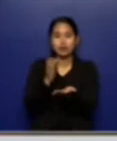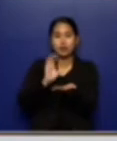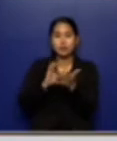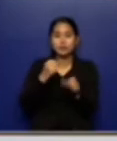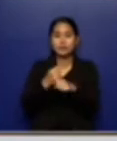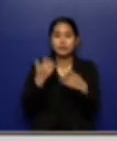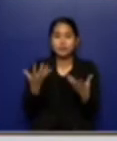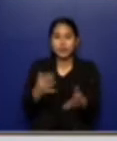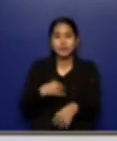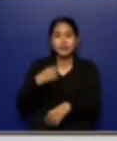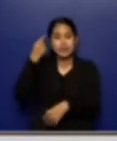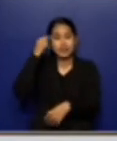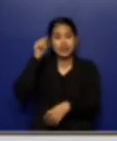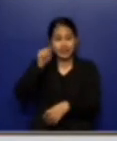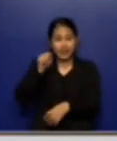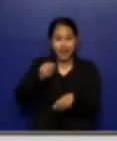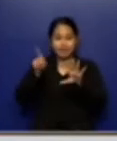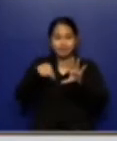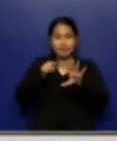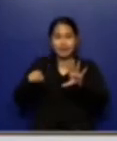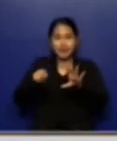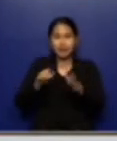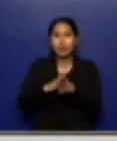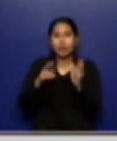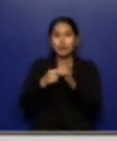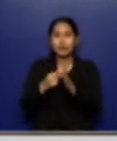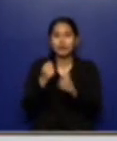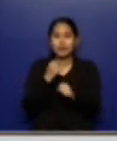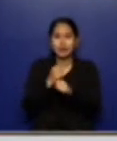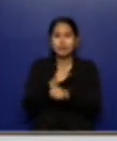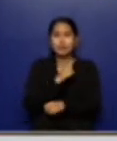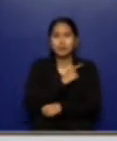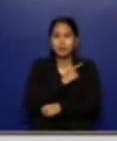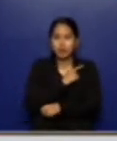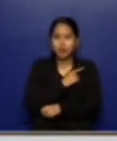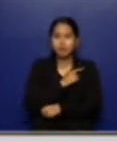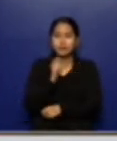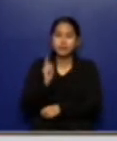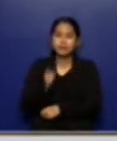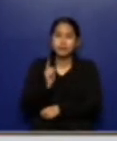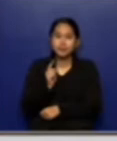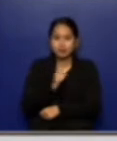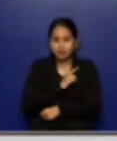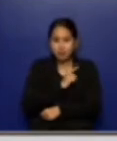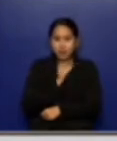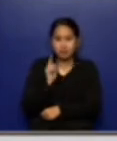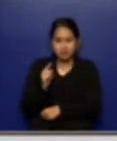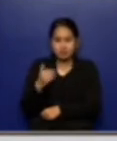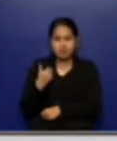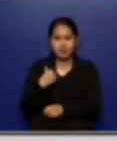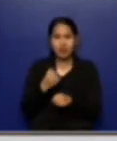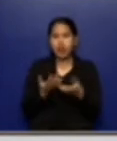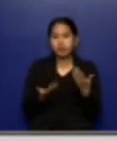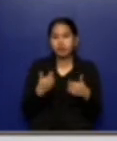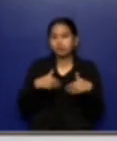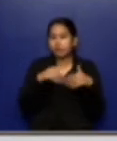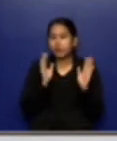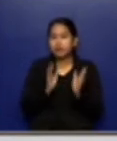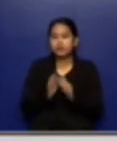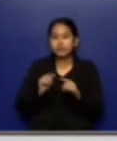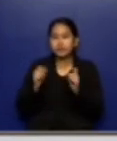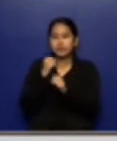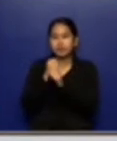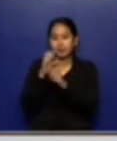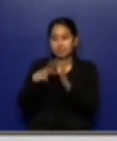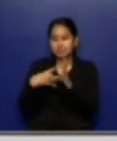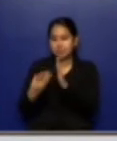5%ถึงแม้จะมีพละงานหรือไอความรับผิดชอบตรงไหนก็ช่างขอให้ทำแผนงานโครง